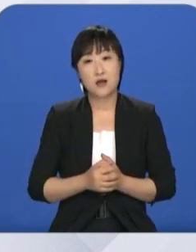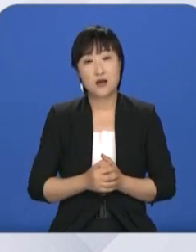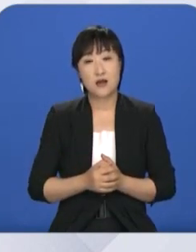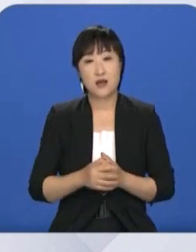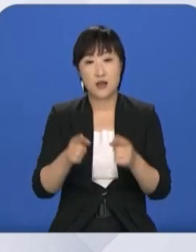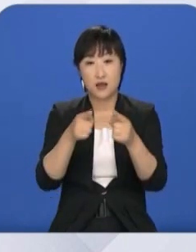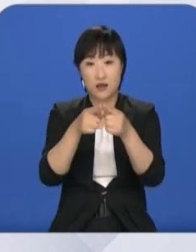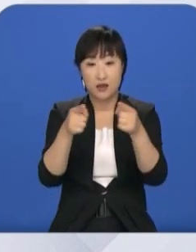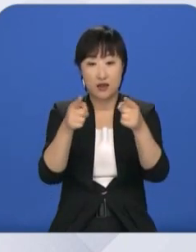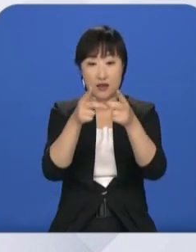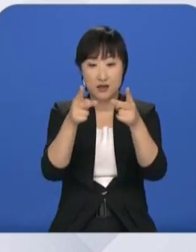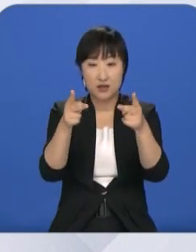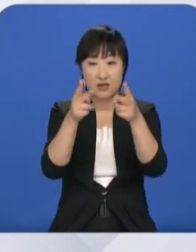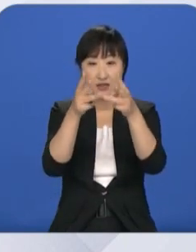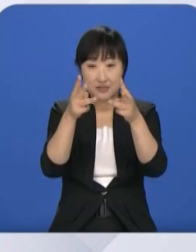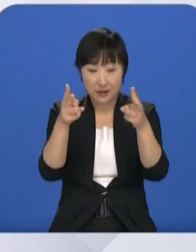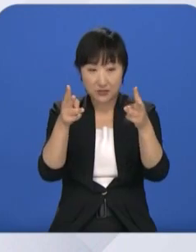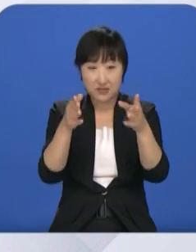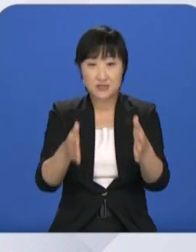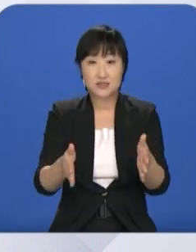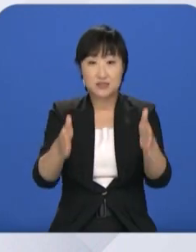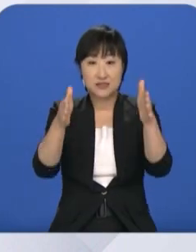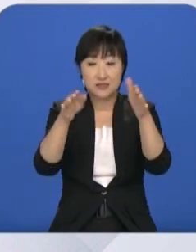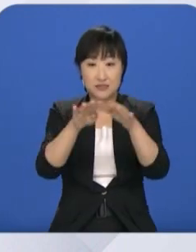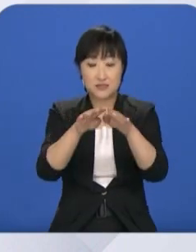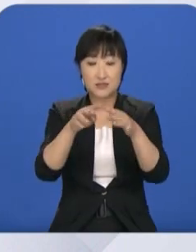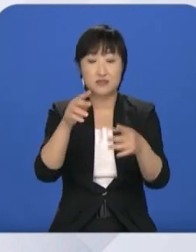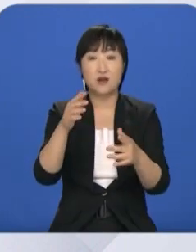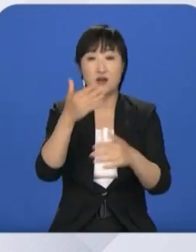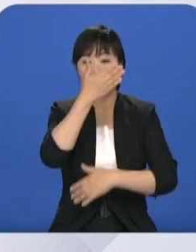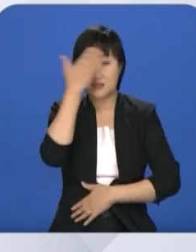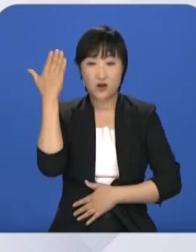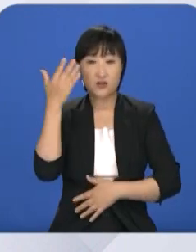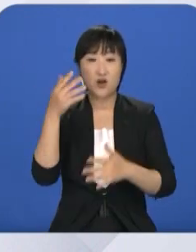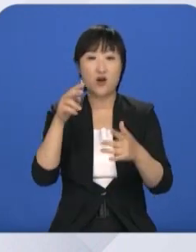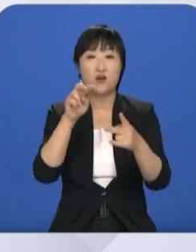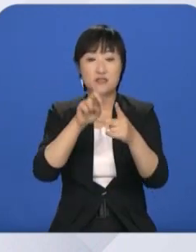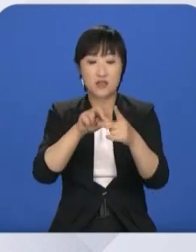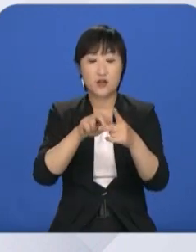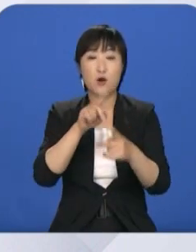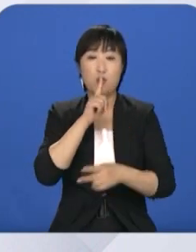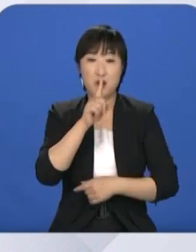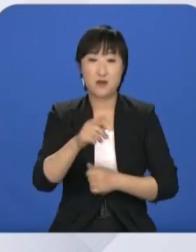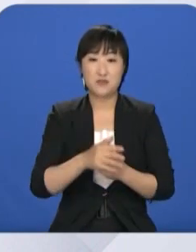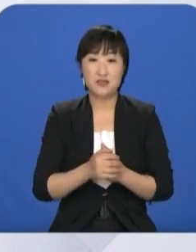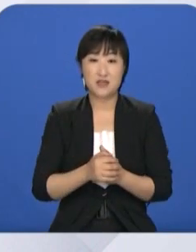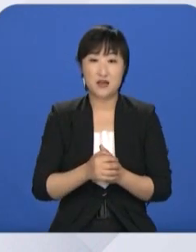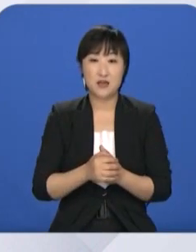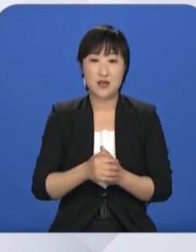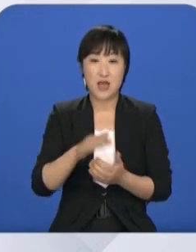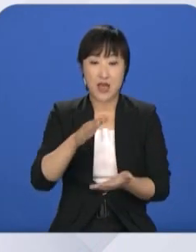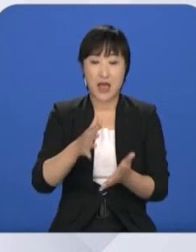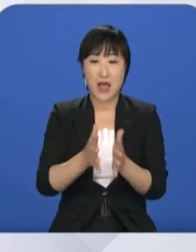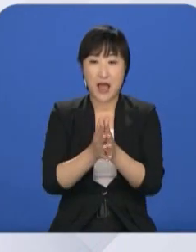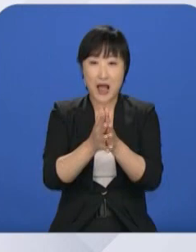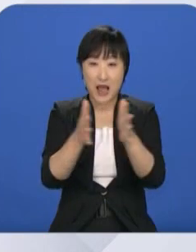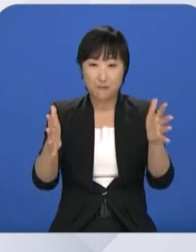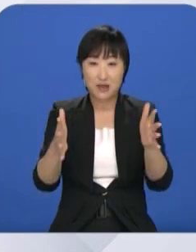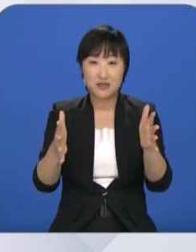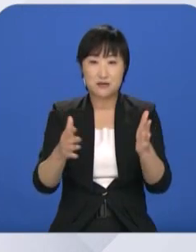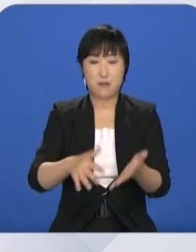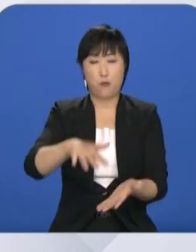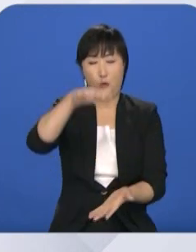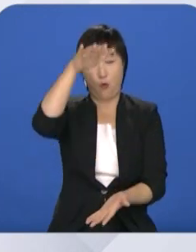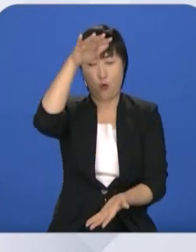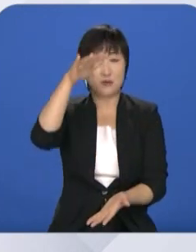3층 건물, 그걸 아파트형 청년 창업센터라고 그렇게 한답니다. 청년 지원센터라고. 아, 그러니까 아파트, 공장이 뭐